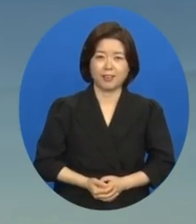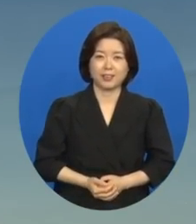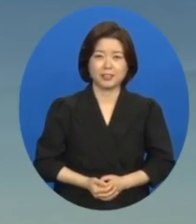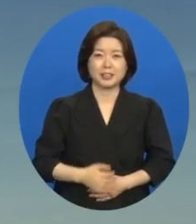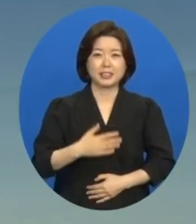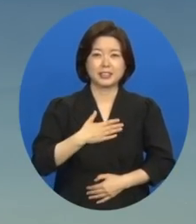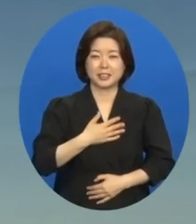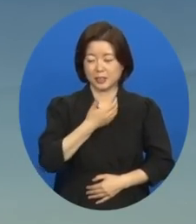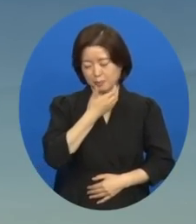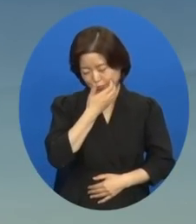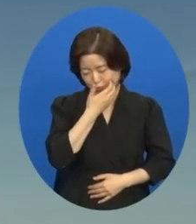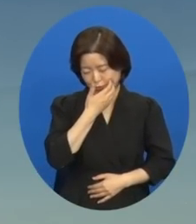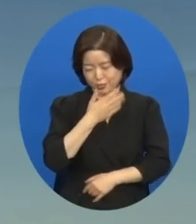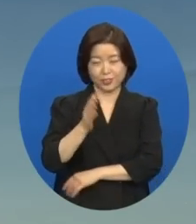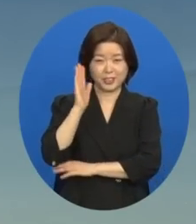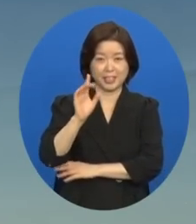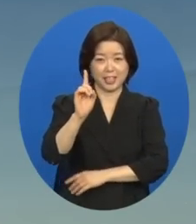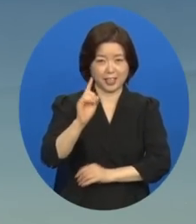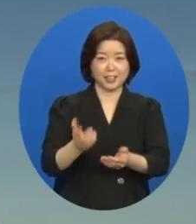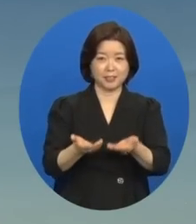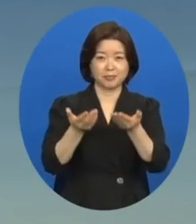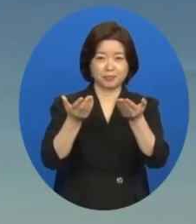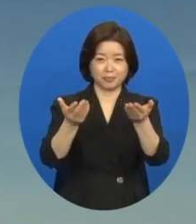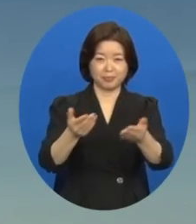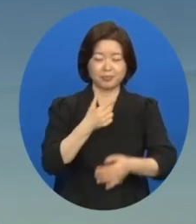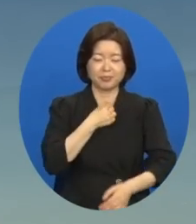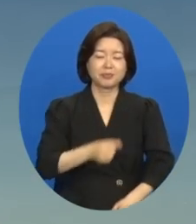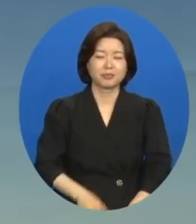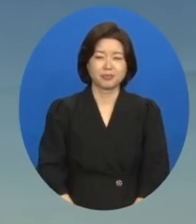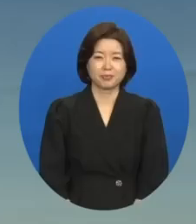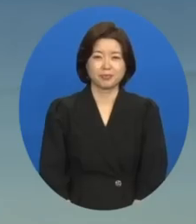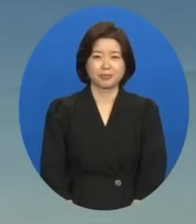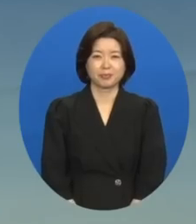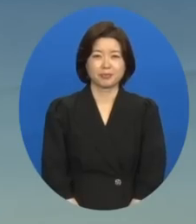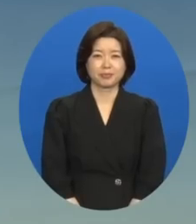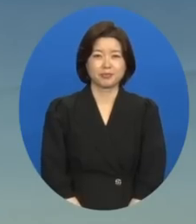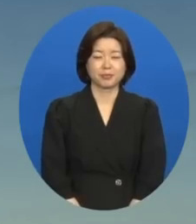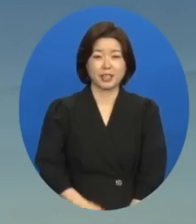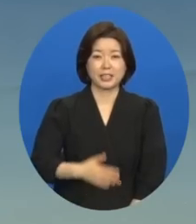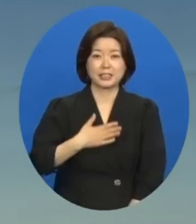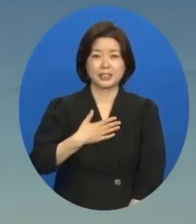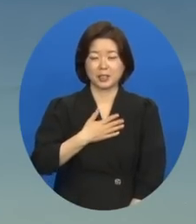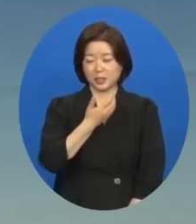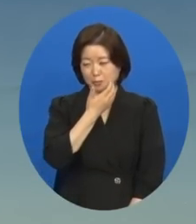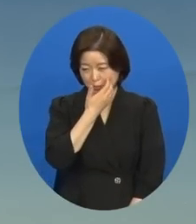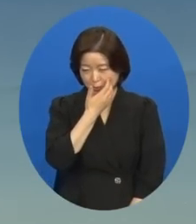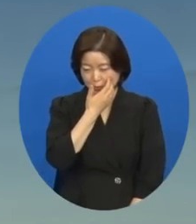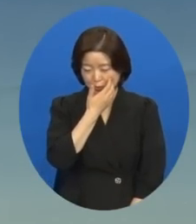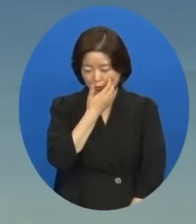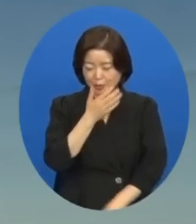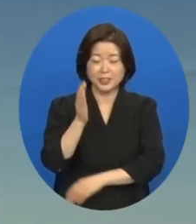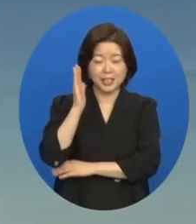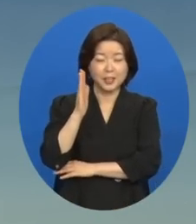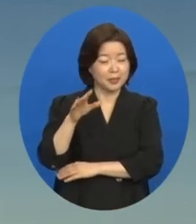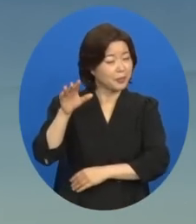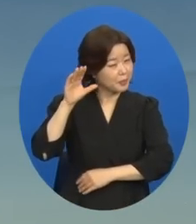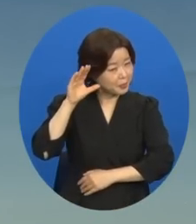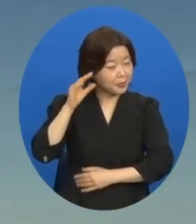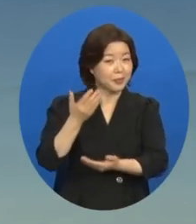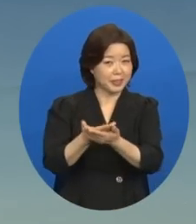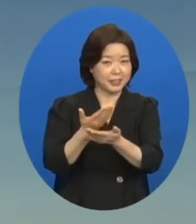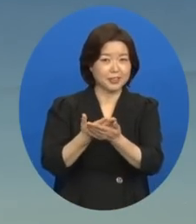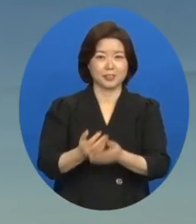제가 참 부끄러운 얘기를 하나 하려고 합니다. 그냥 제 부끄러운 얘기로 들어주시길 바랍니다.